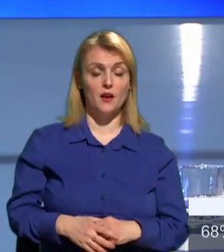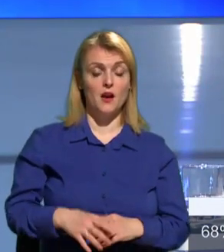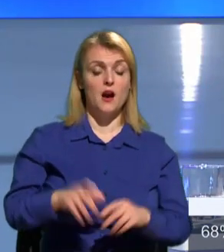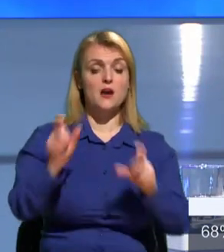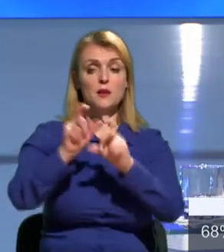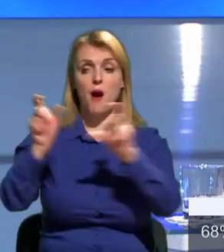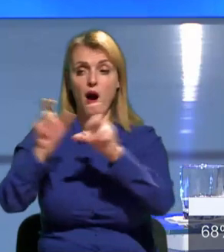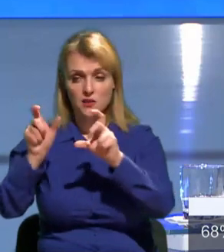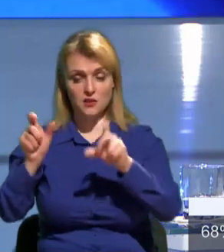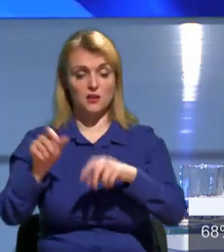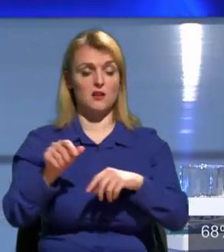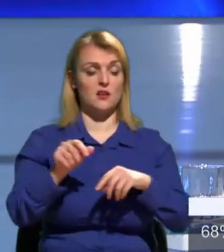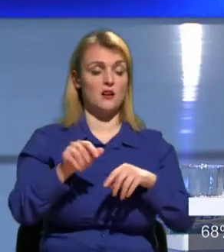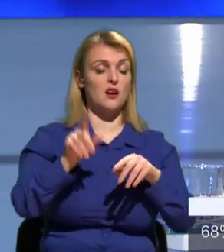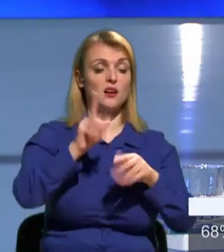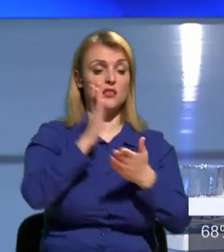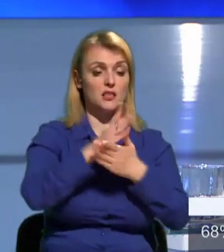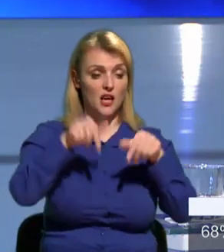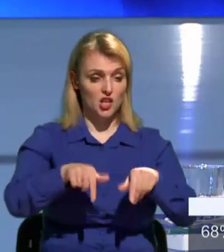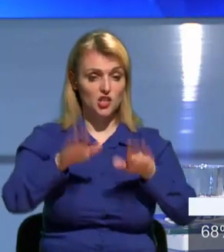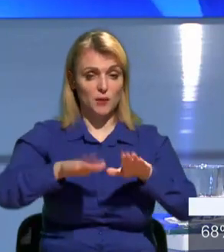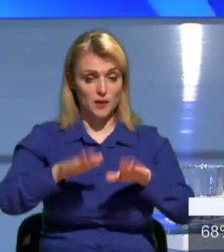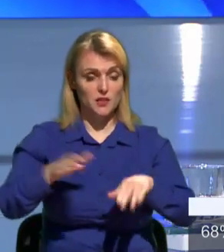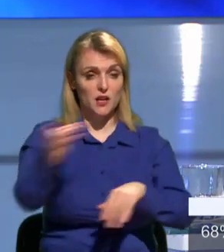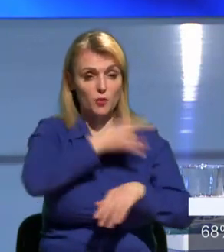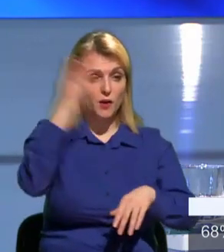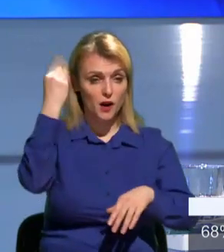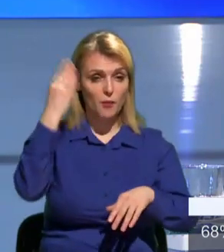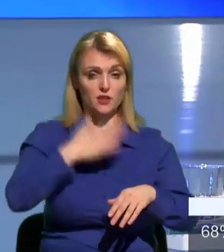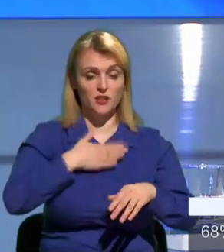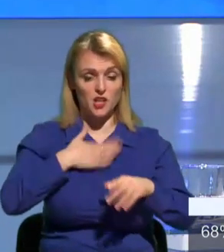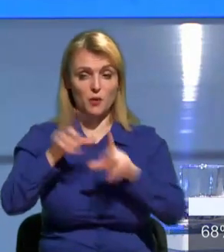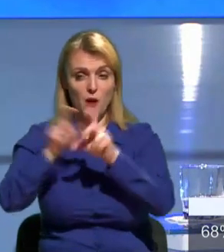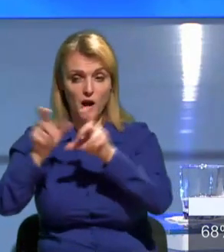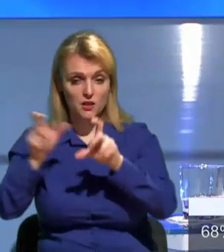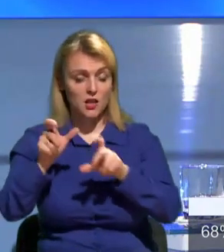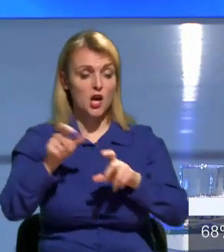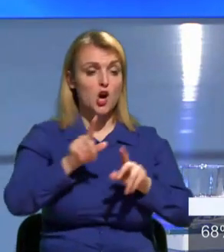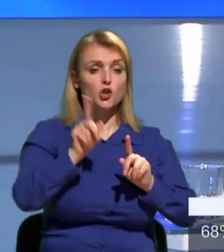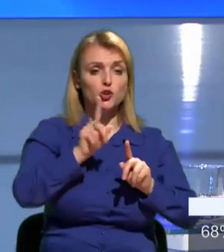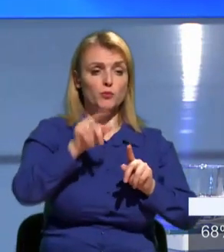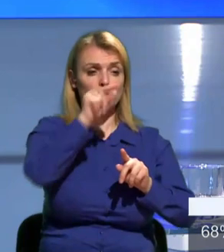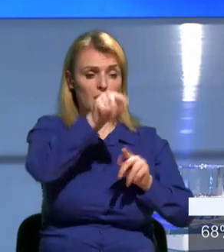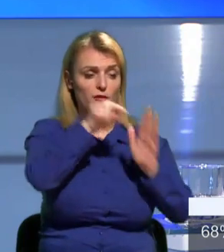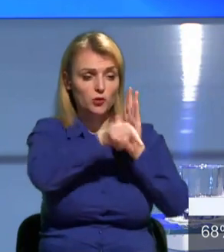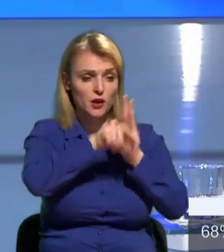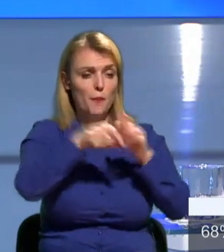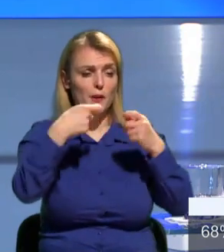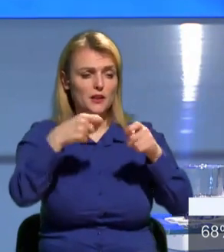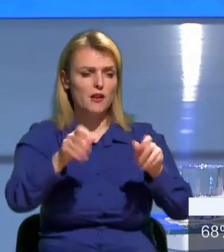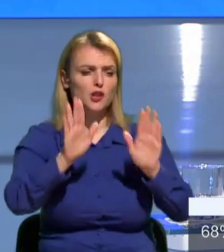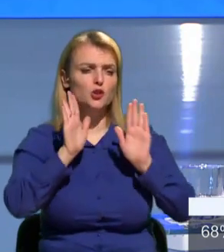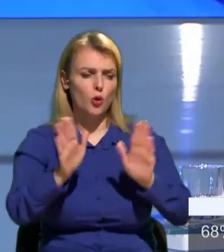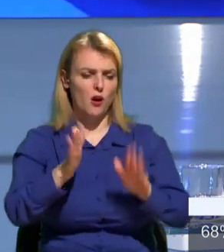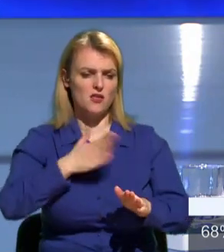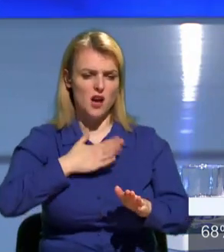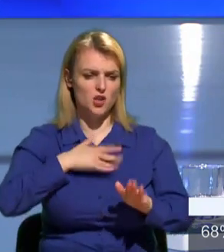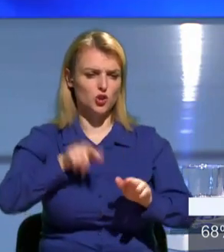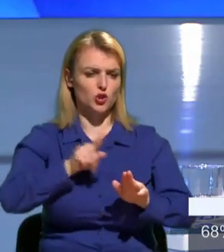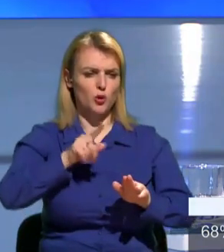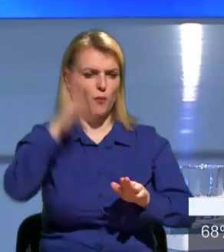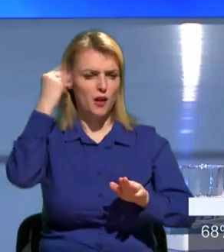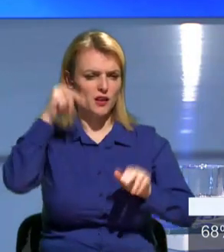rafturile din magazine a producției autohtone, care este în Parlament în lectura a doua și eu să insist să fie aprobat în lectura a doua. Noi trebuie să facem tot posibil